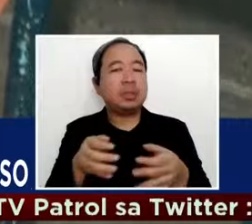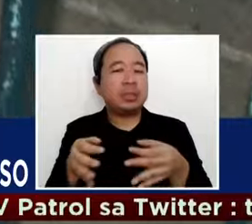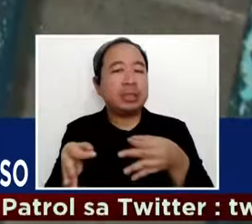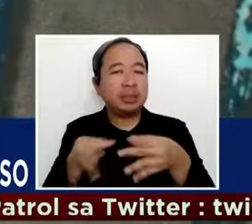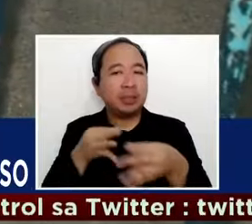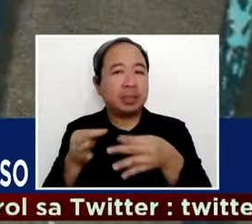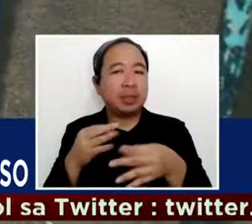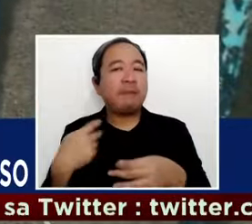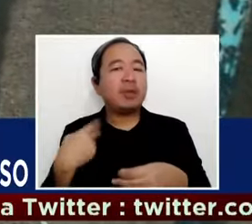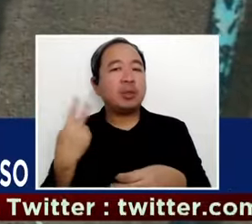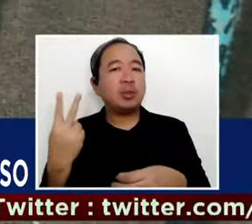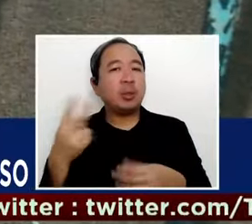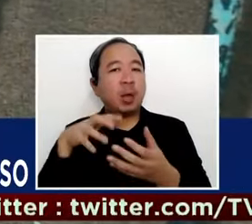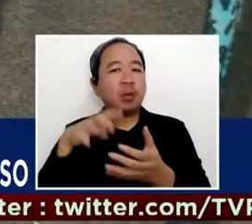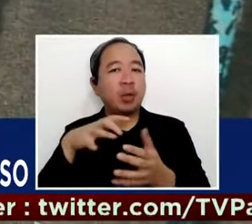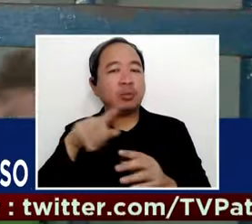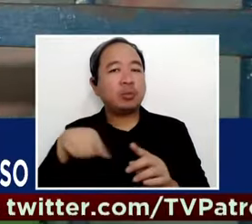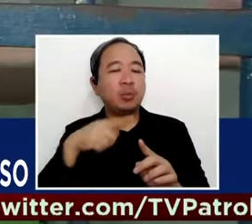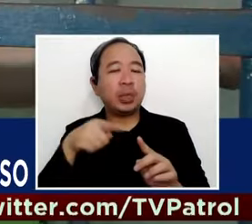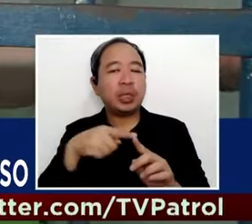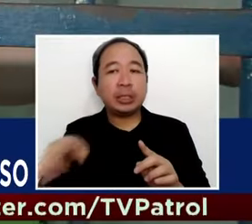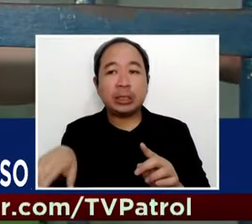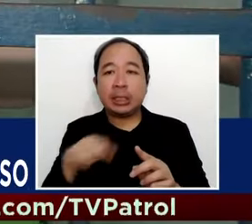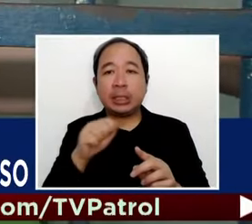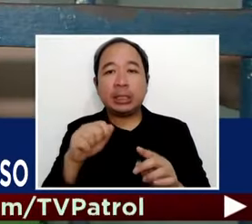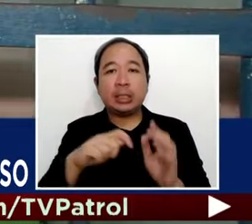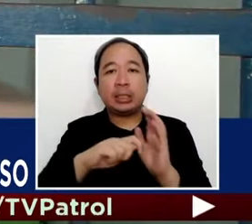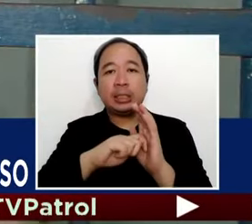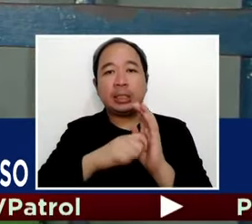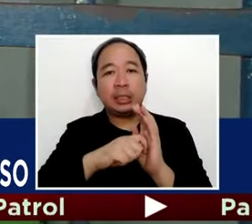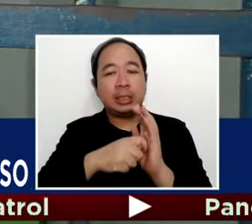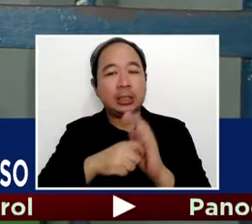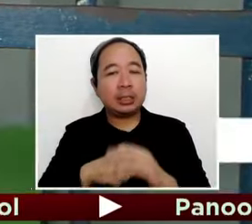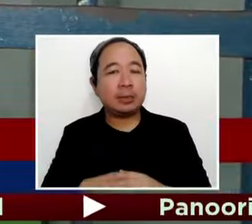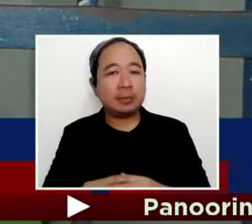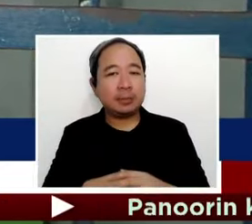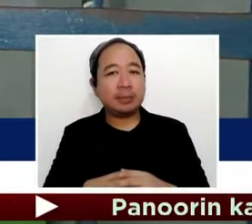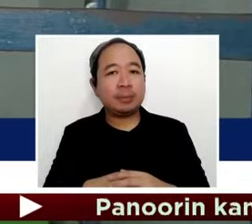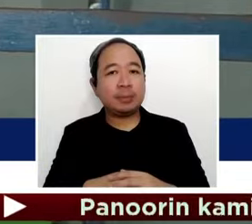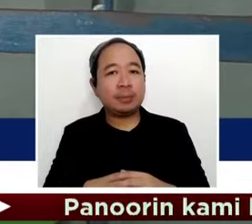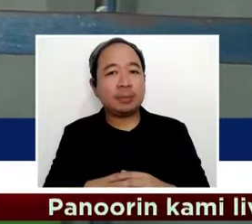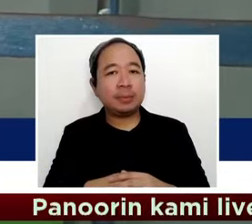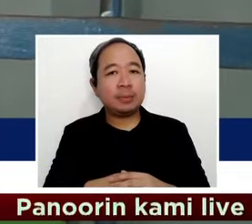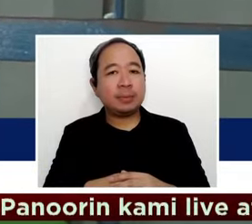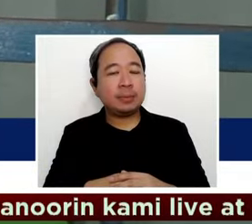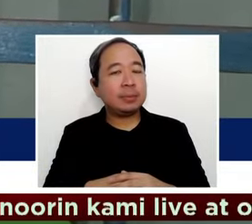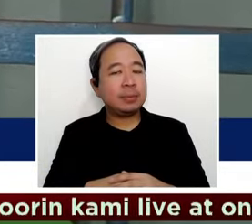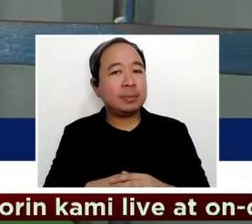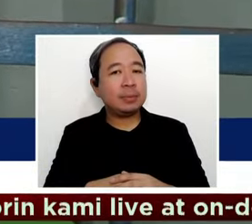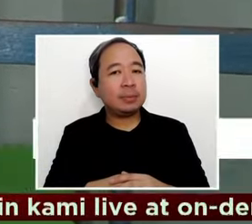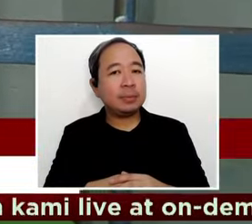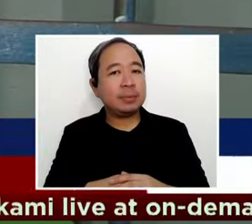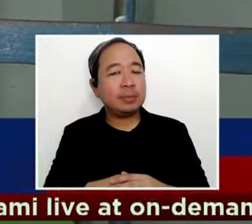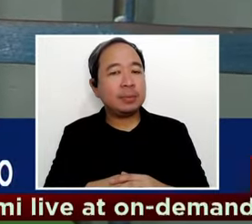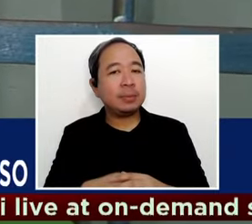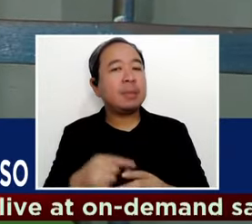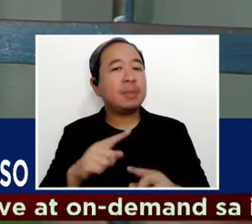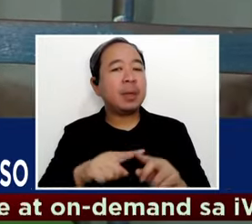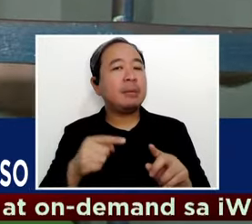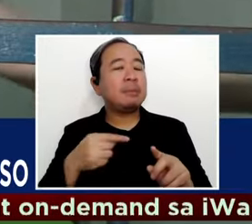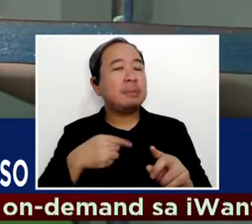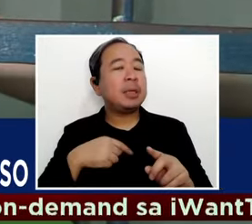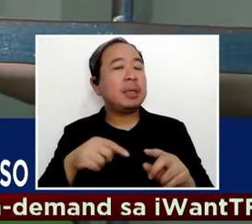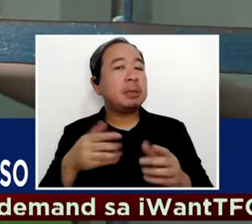dalawang aso nang kunin na nahulog na susi. I go there again, but I'm worried they again bite me. So I